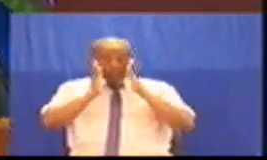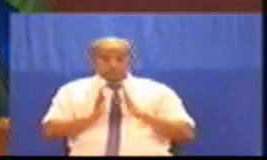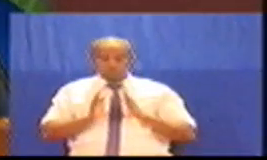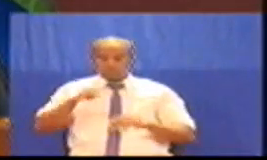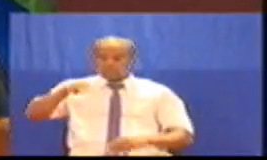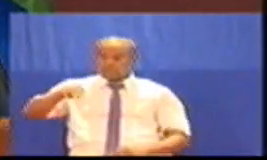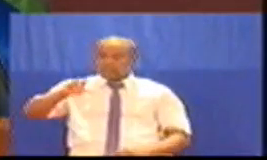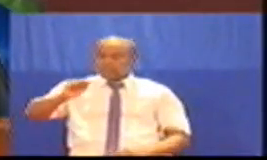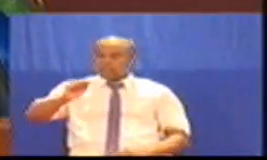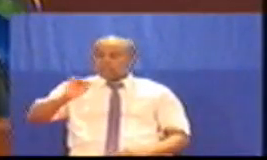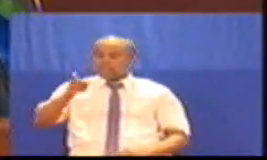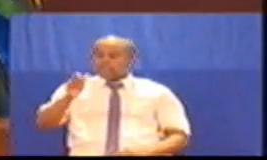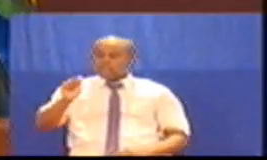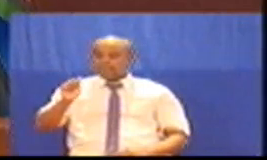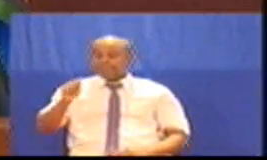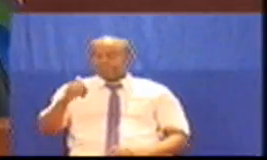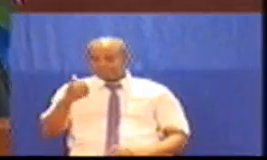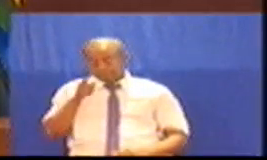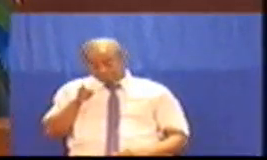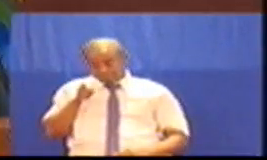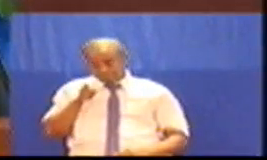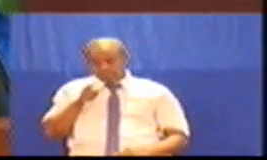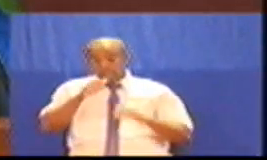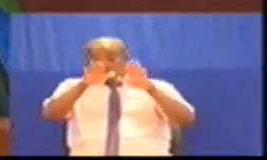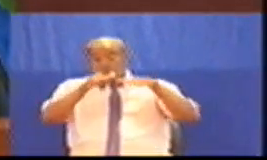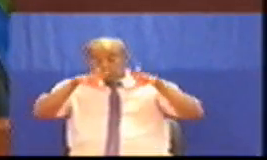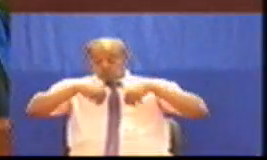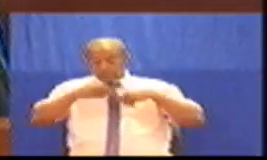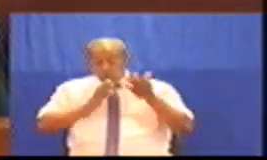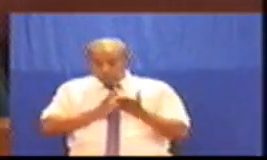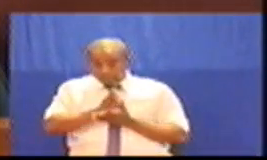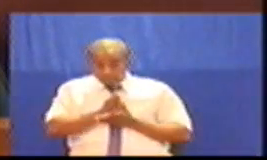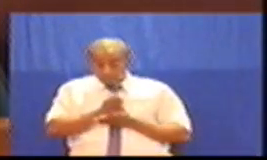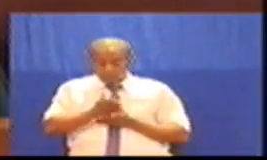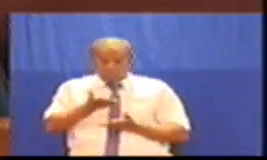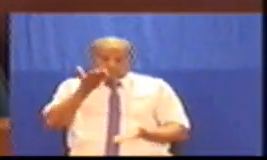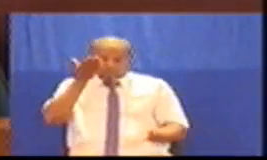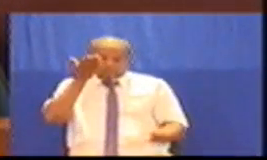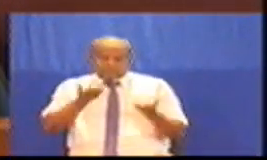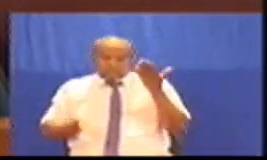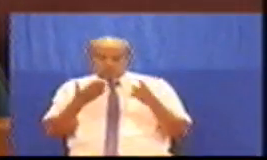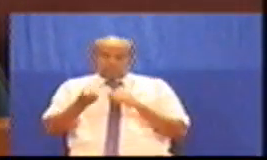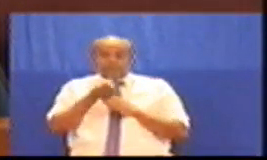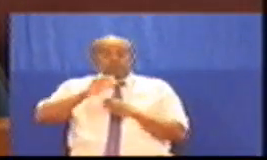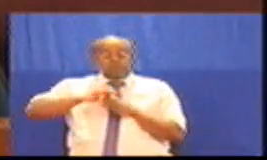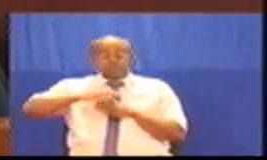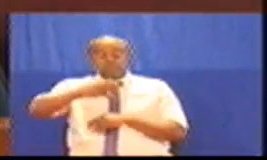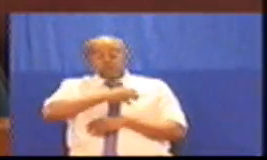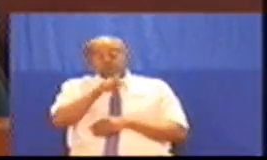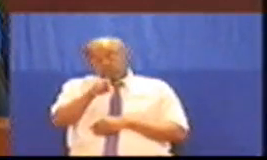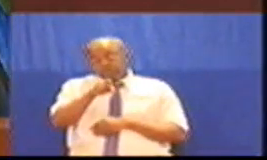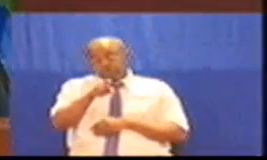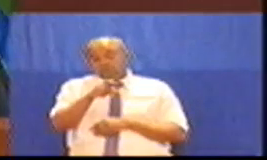kwamba bunge sasa likubali kupitisha makadirio ya mapato na matumizi ya Wizara ya Katiba na Sheria kwa mwaka wa